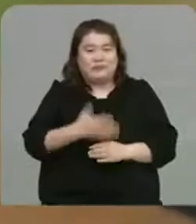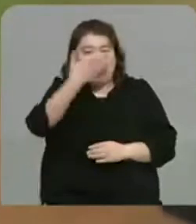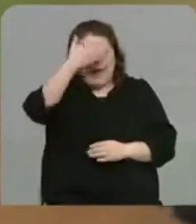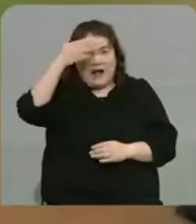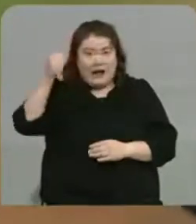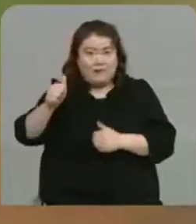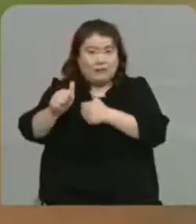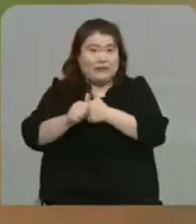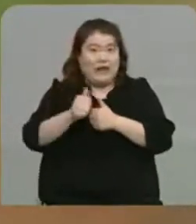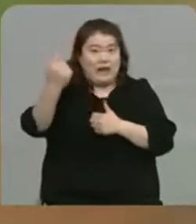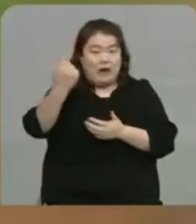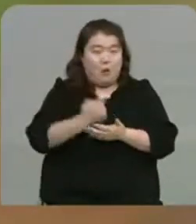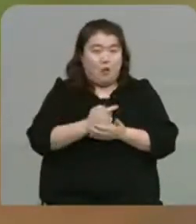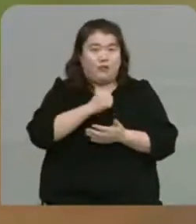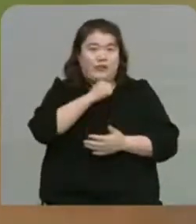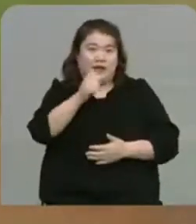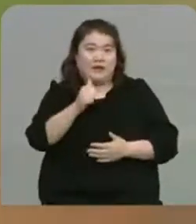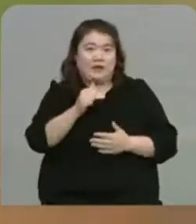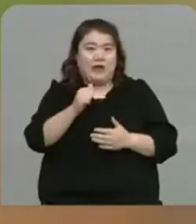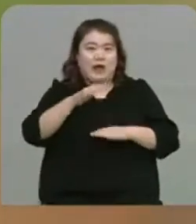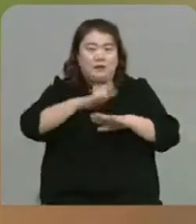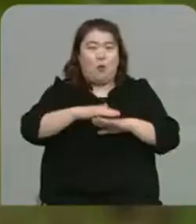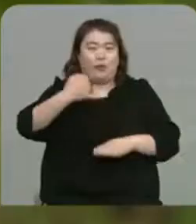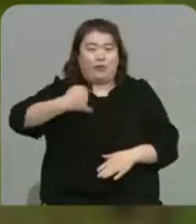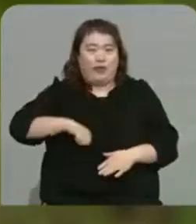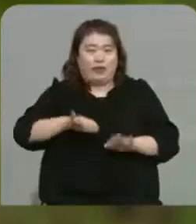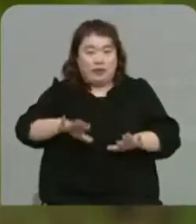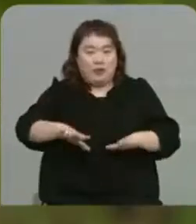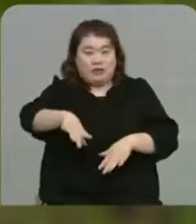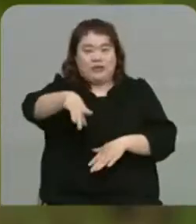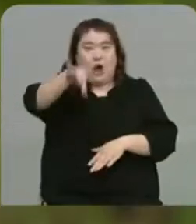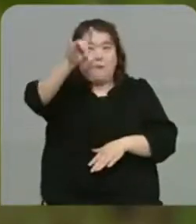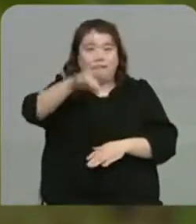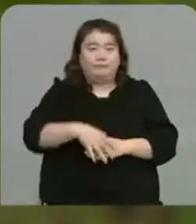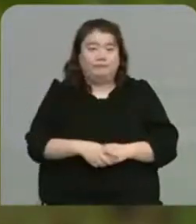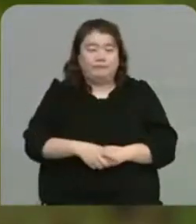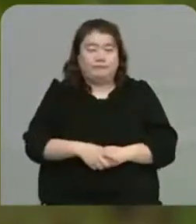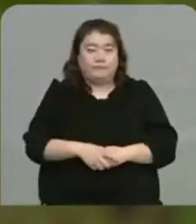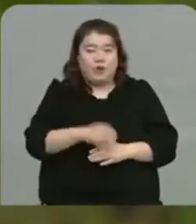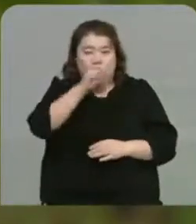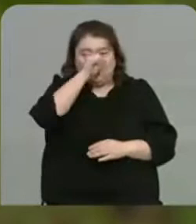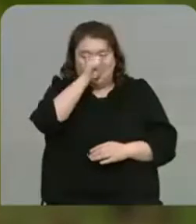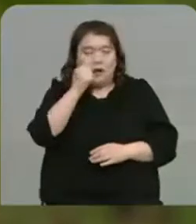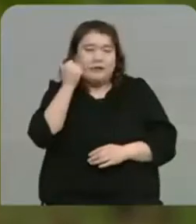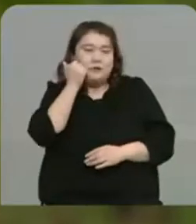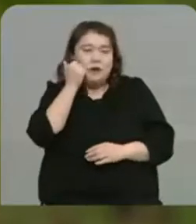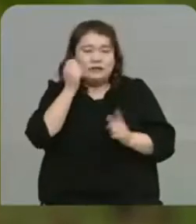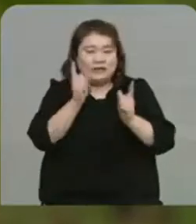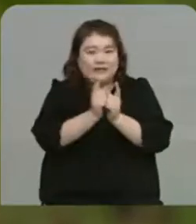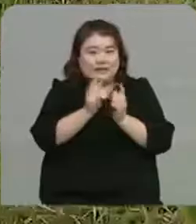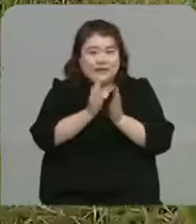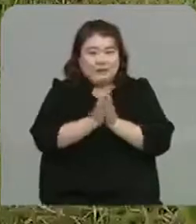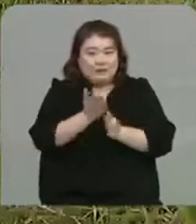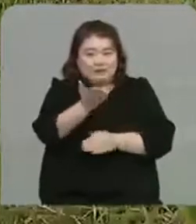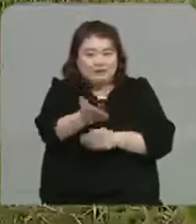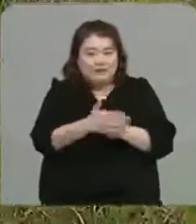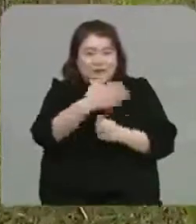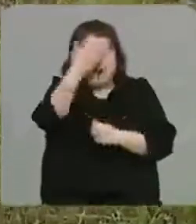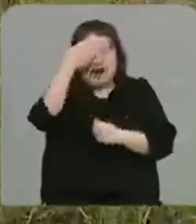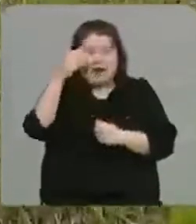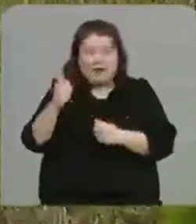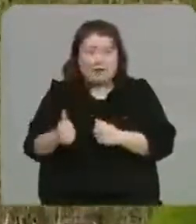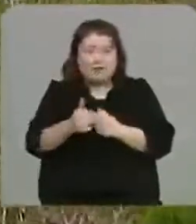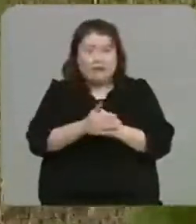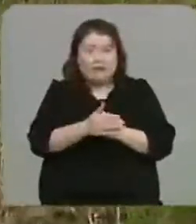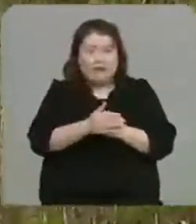할아버지를 따라 나선 5살배기 손주는 이번이 첫 성묘입니다. 좋아하는 과자를 직접 챙겨 올리며 할아버지에게